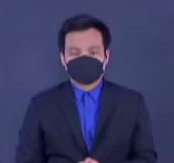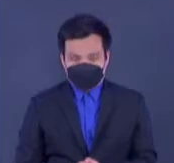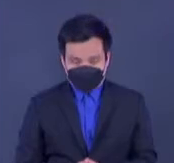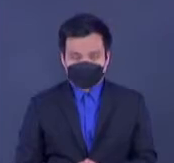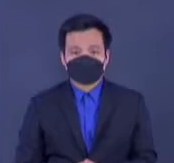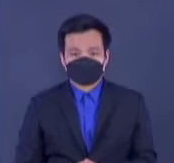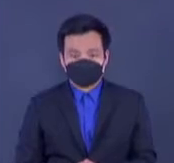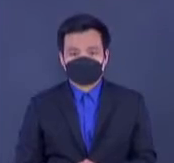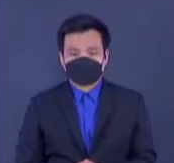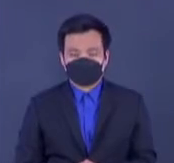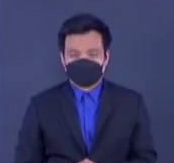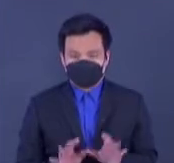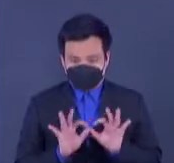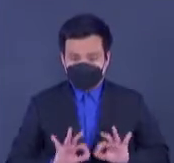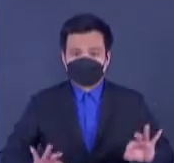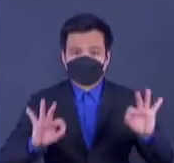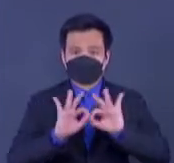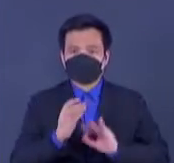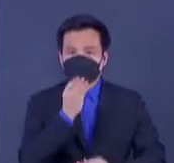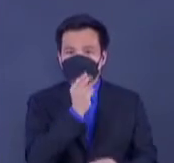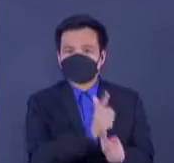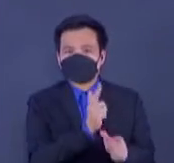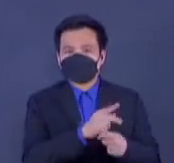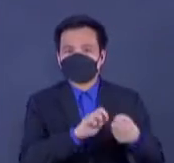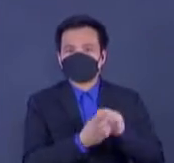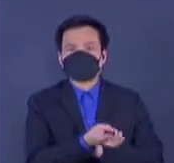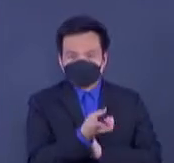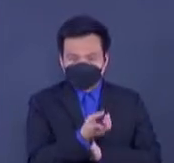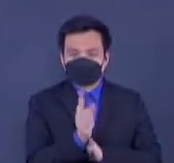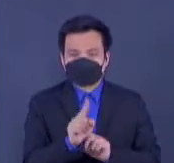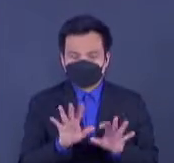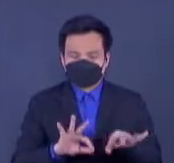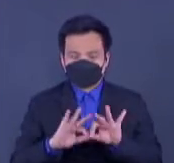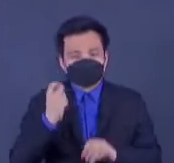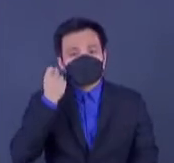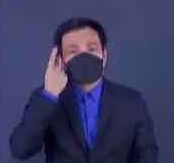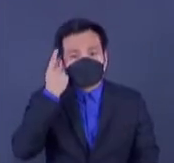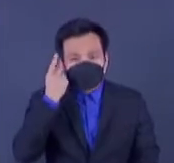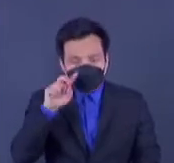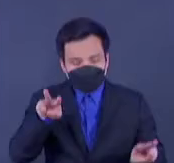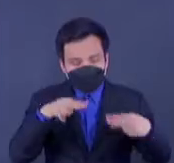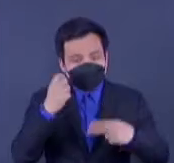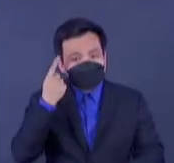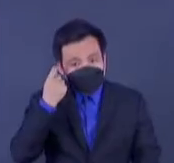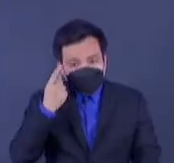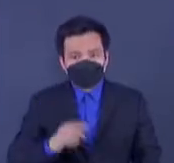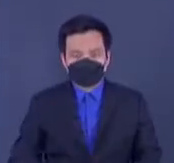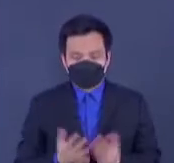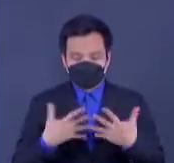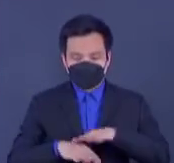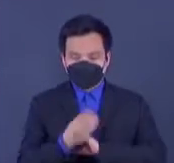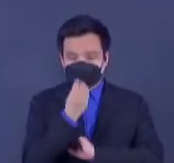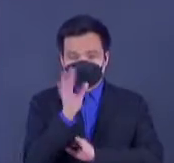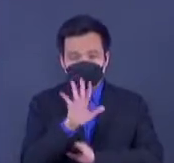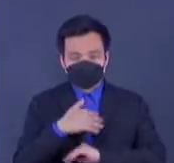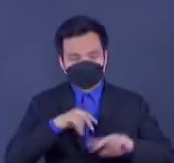กความเข้าใจเป็นเรื่องสำคัญที่สุดเวลาเข้าใจกันไม่ต้องกินข้าวก็ได้นะครับคุยกันแป๊บเดียวก็รู้เรื่องแล้วมองต